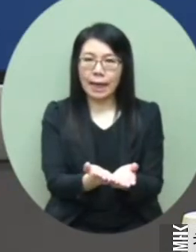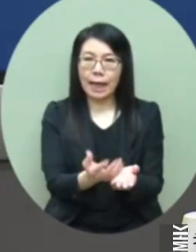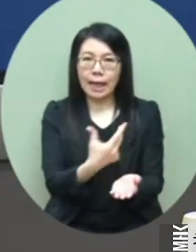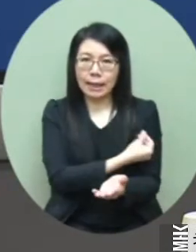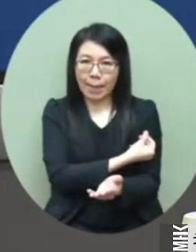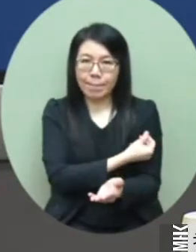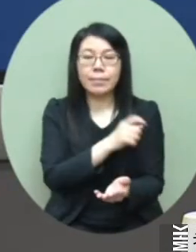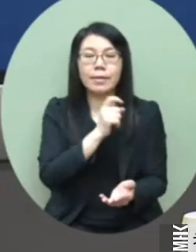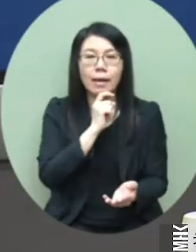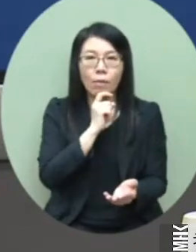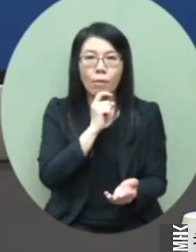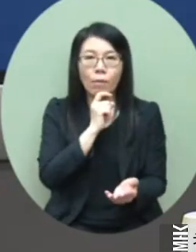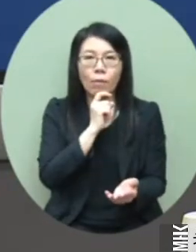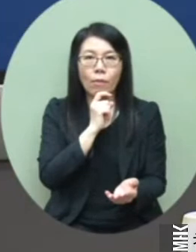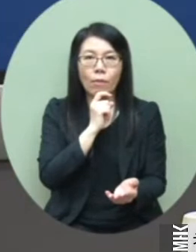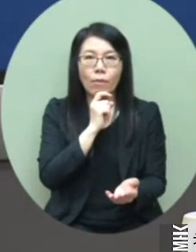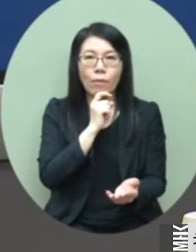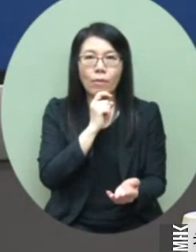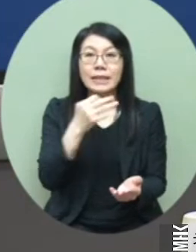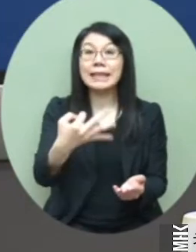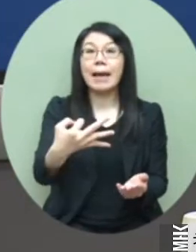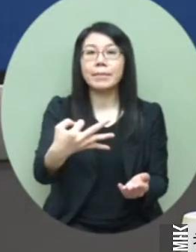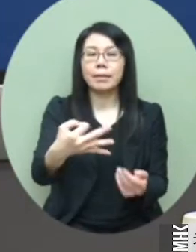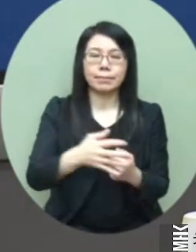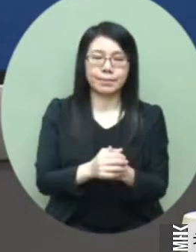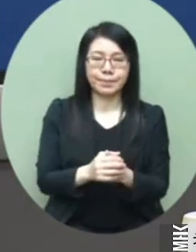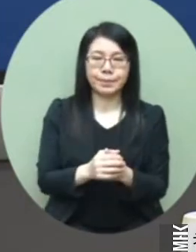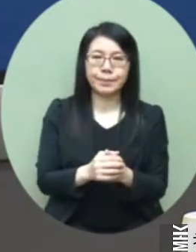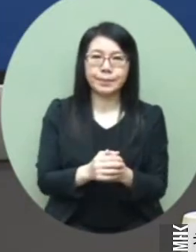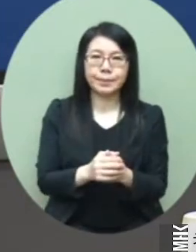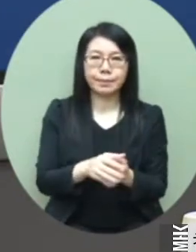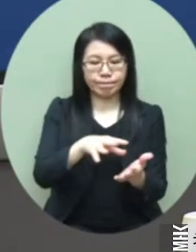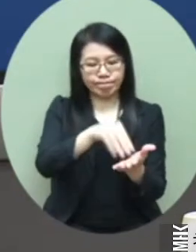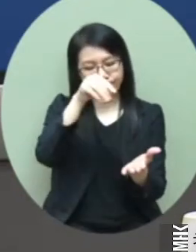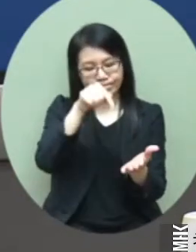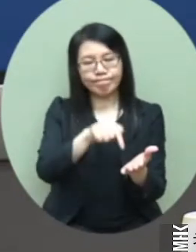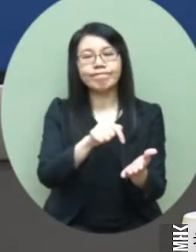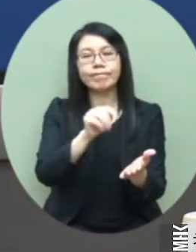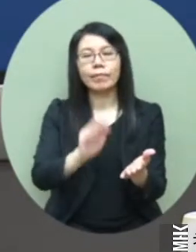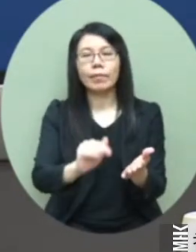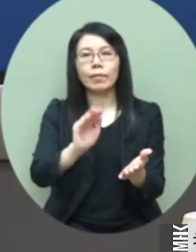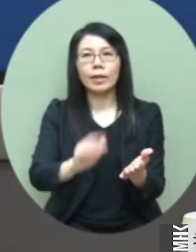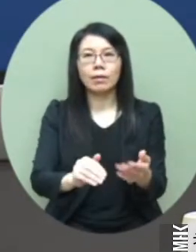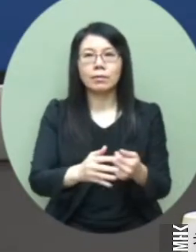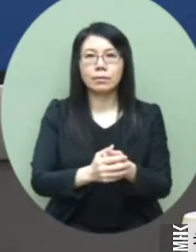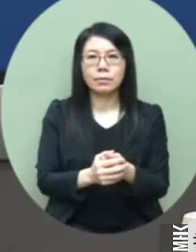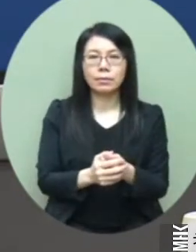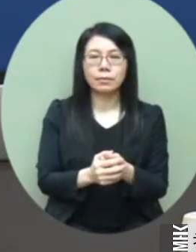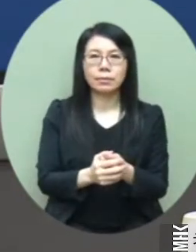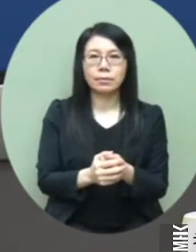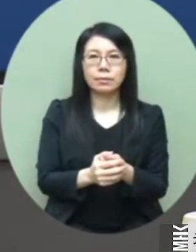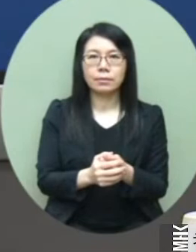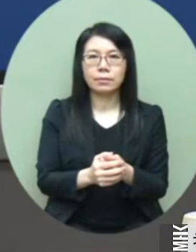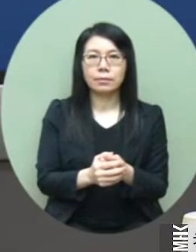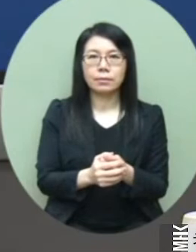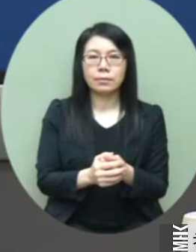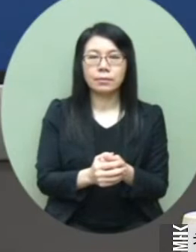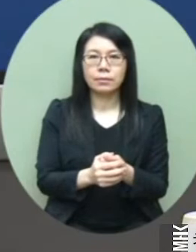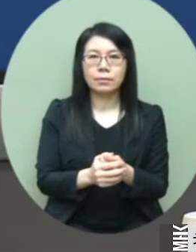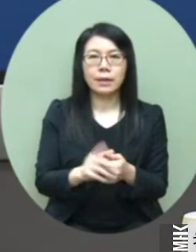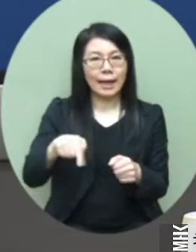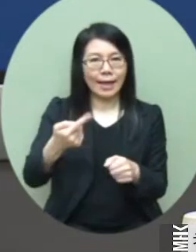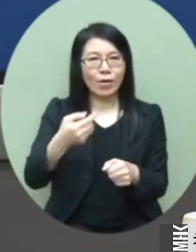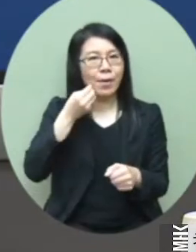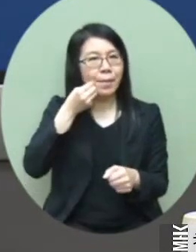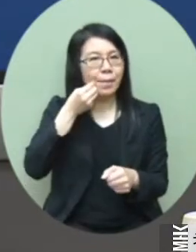打咗針。打足3針嚇，咁咧佢就可以有呢個嘅額